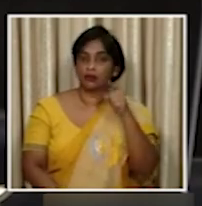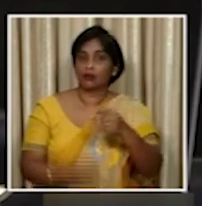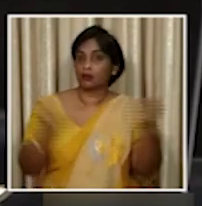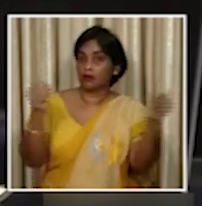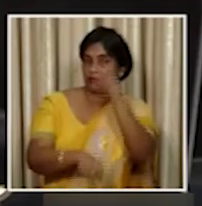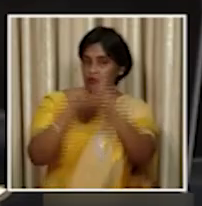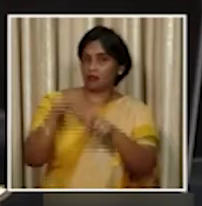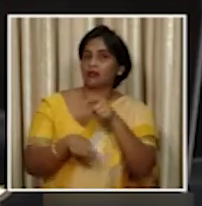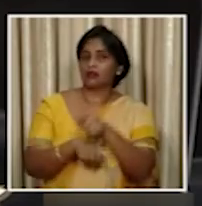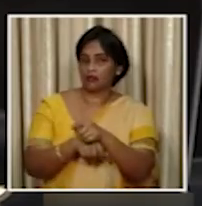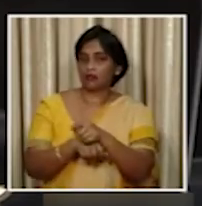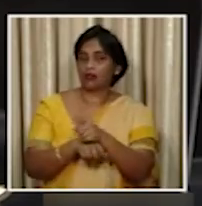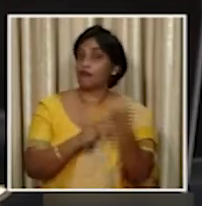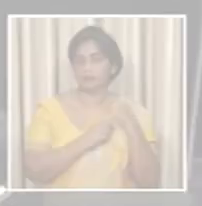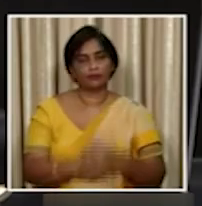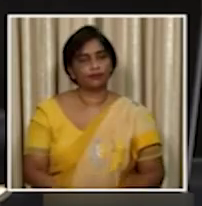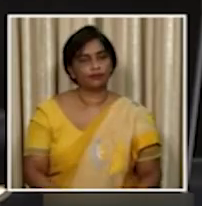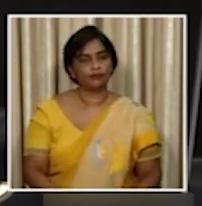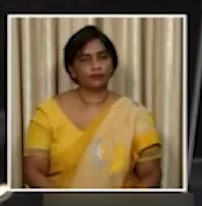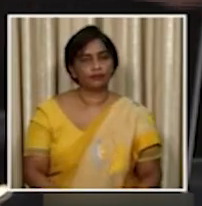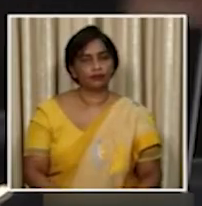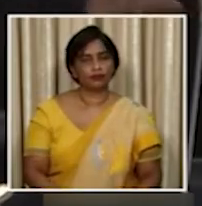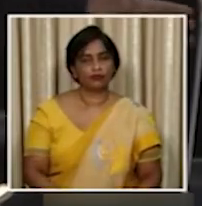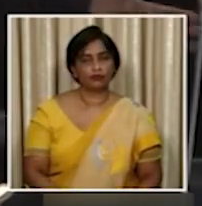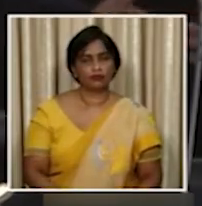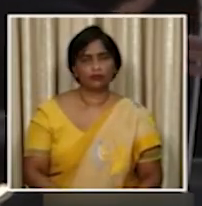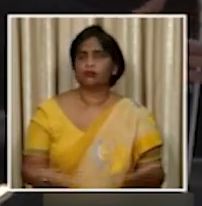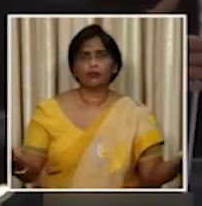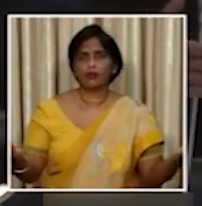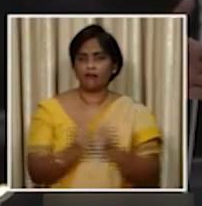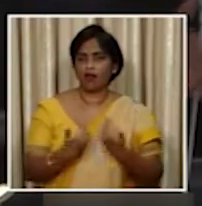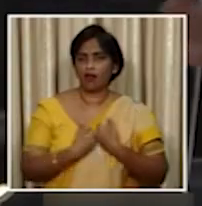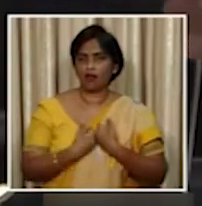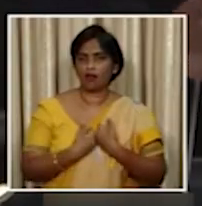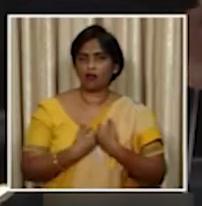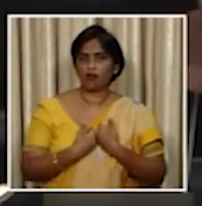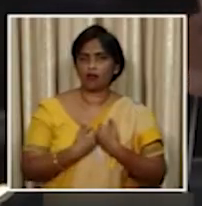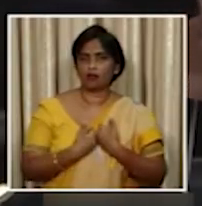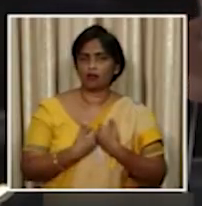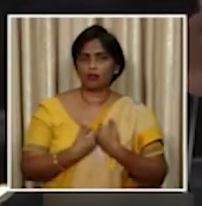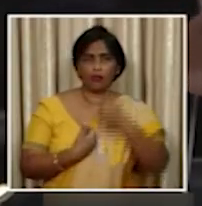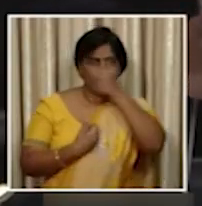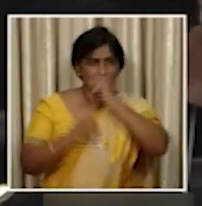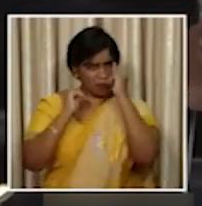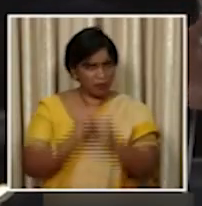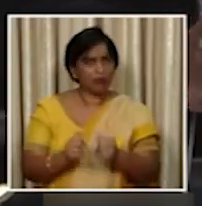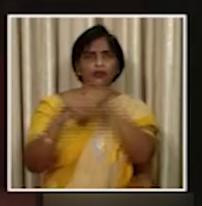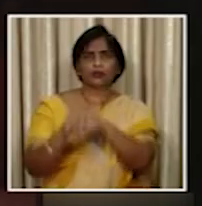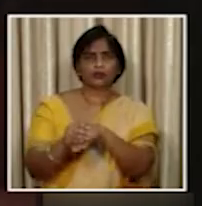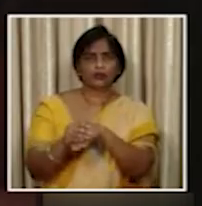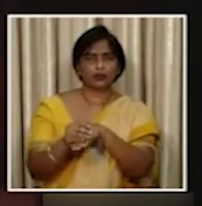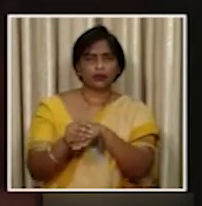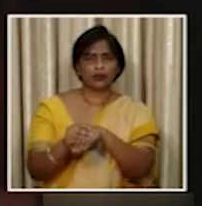පිටිපස්සේ කට්ටියට වග කියන්න සිද්ධ වෙනවා. මොකක්ද මට කරන්න කියන්නේ? මේක වාංශා දූෂණ වහන්නද